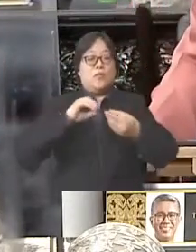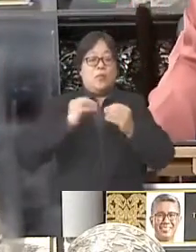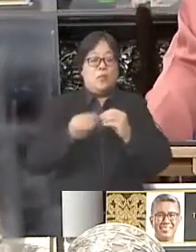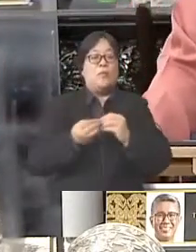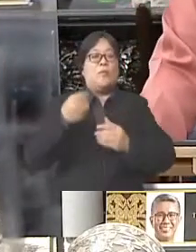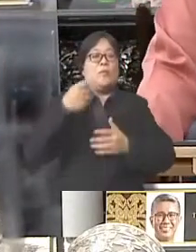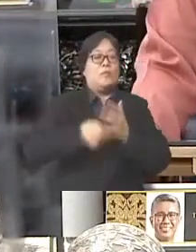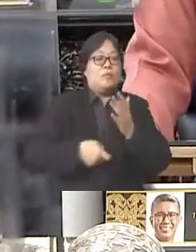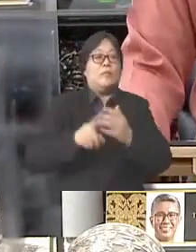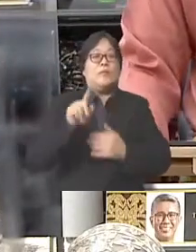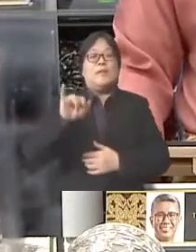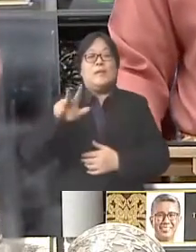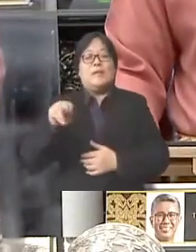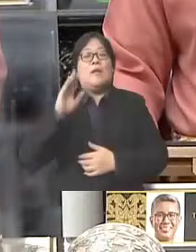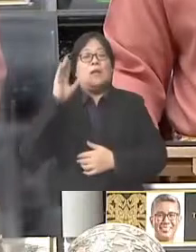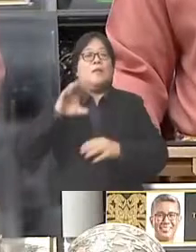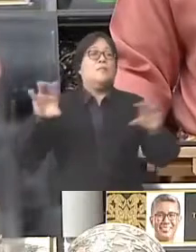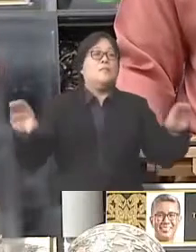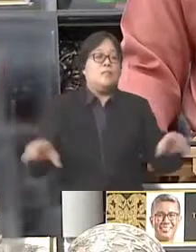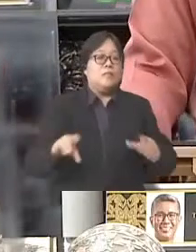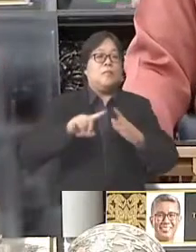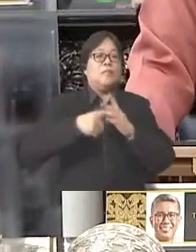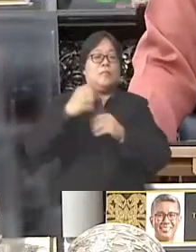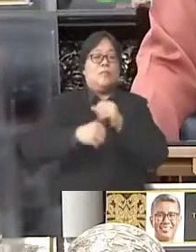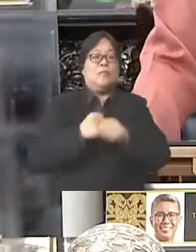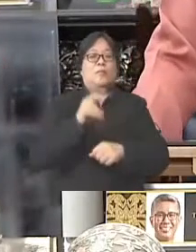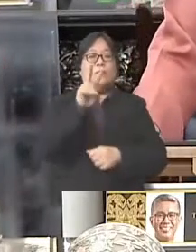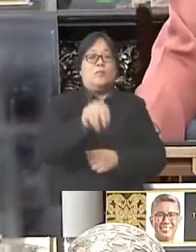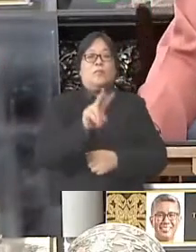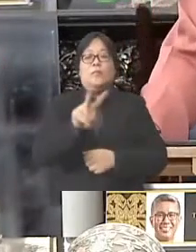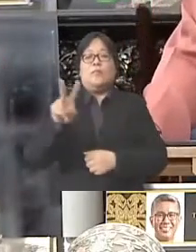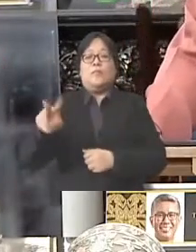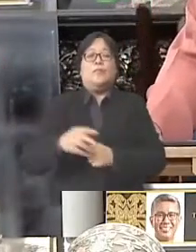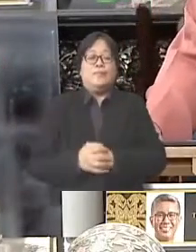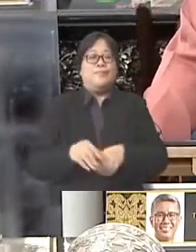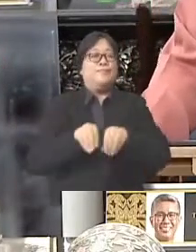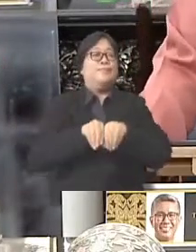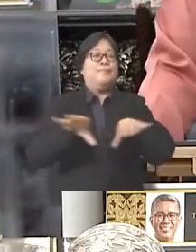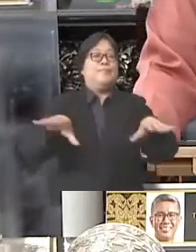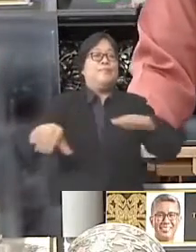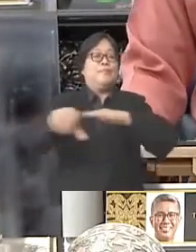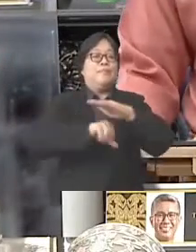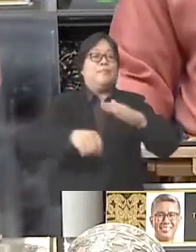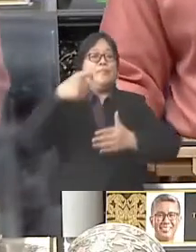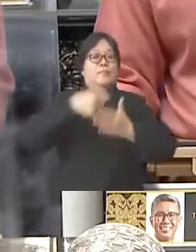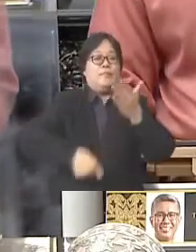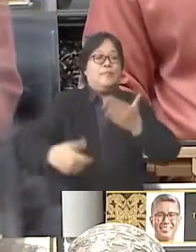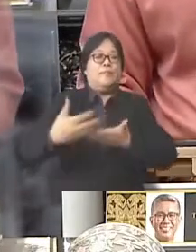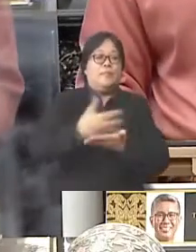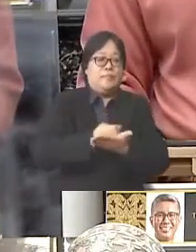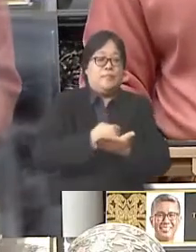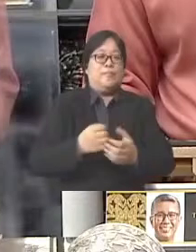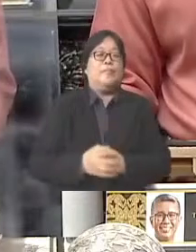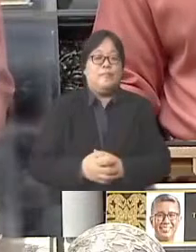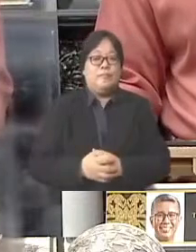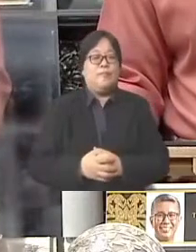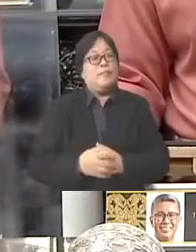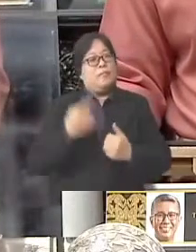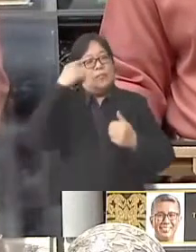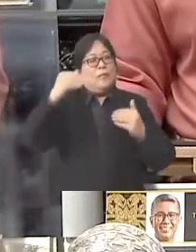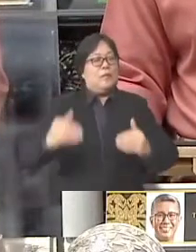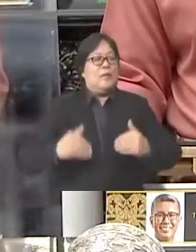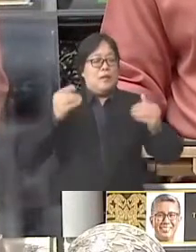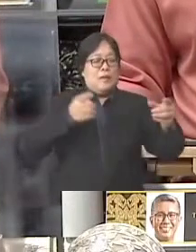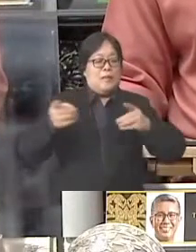2013 atau Tim akan dilaksanakan mulai Tahun 2022 bagi memperluaskan asas Cukai pendapatan dalam